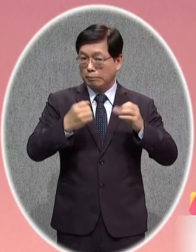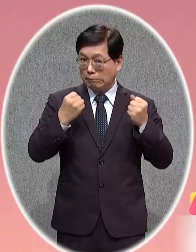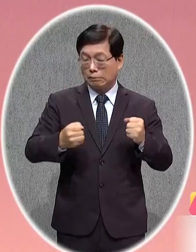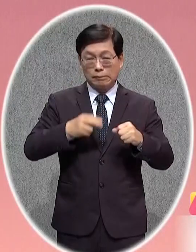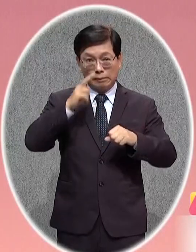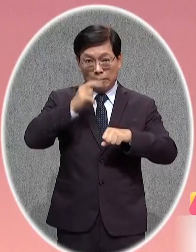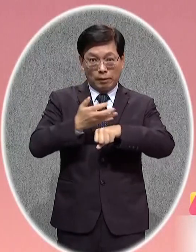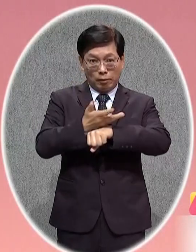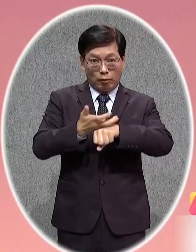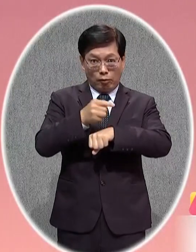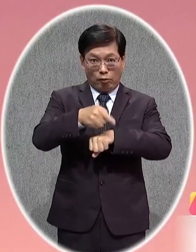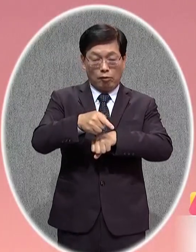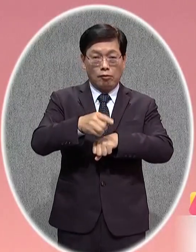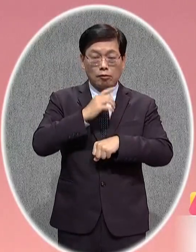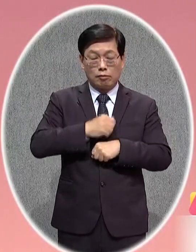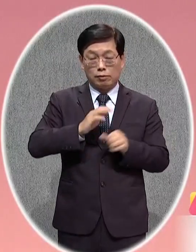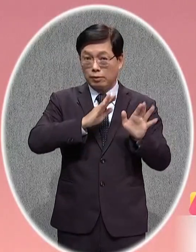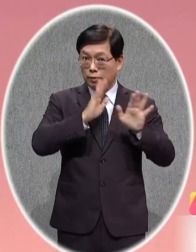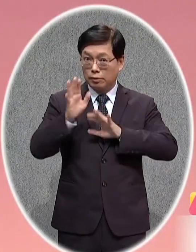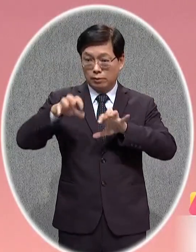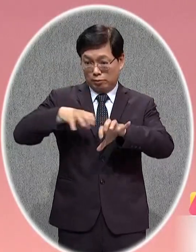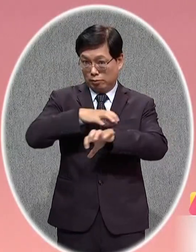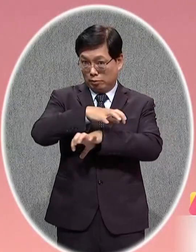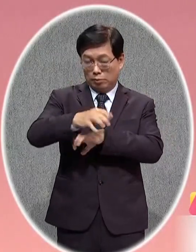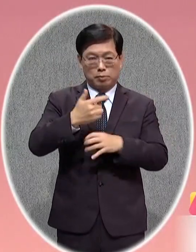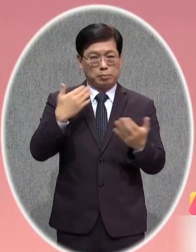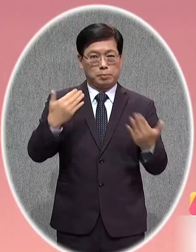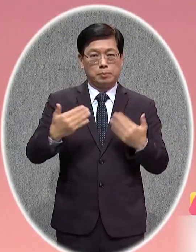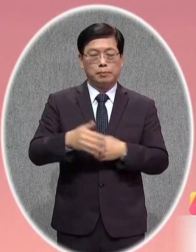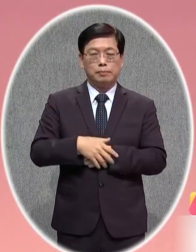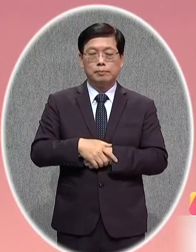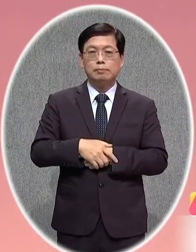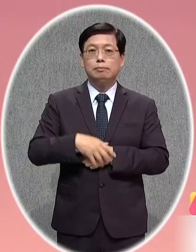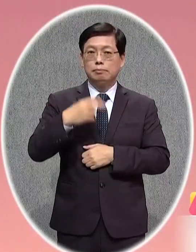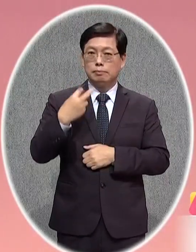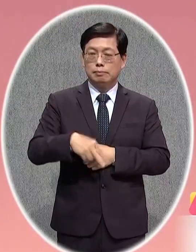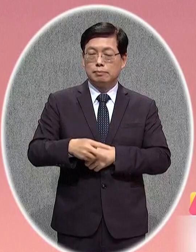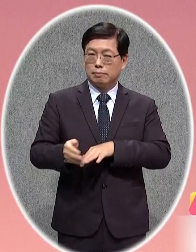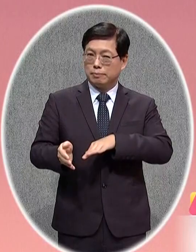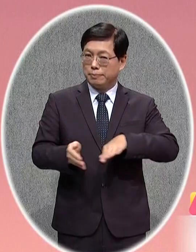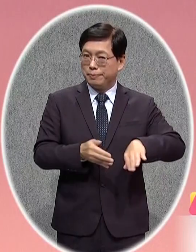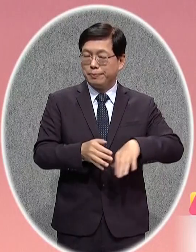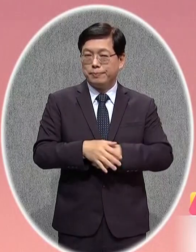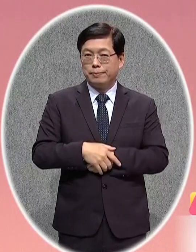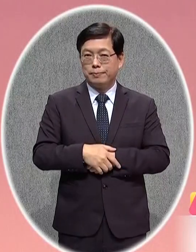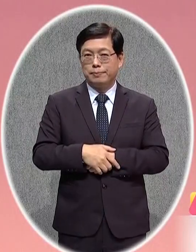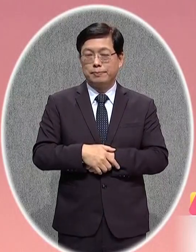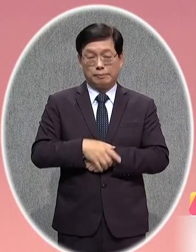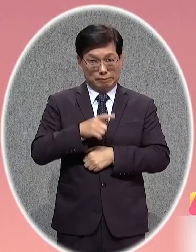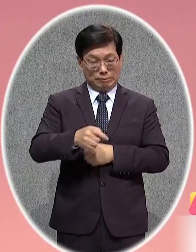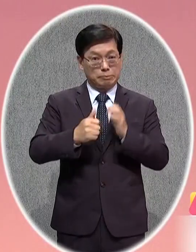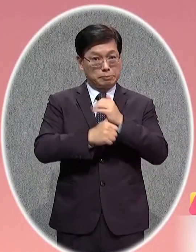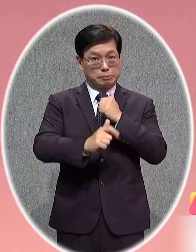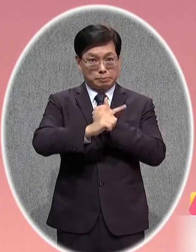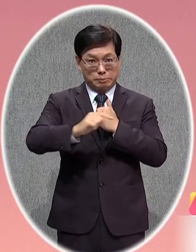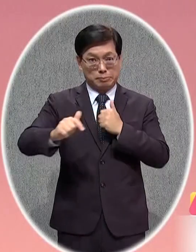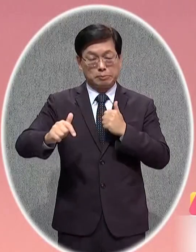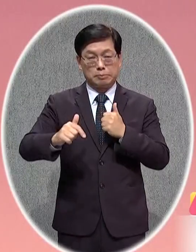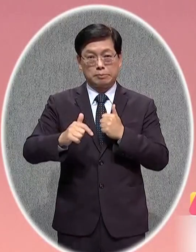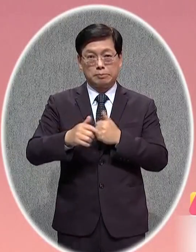礁的整个的样貌非常清楚。另外，我们看见它的生物